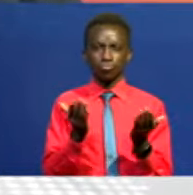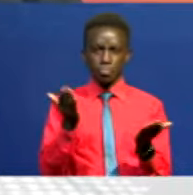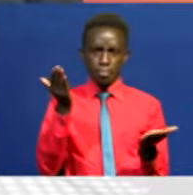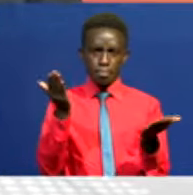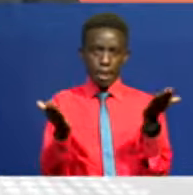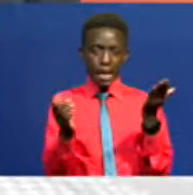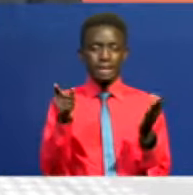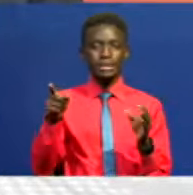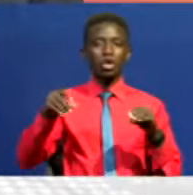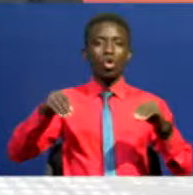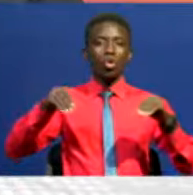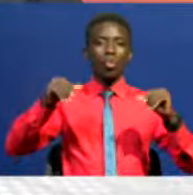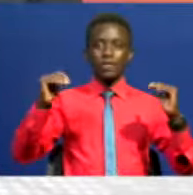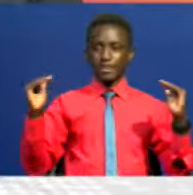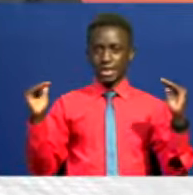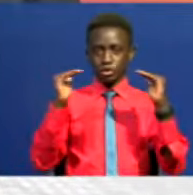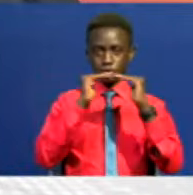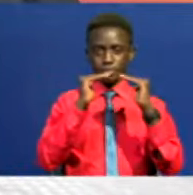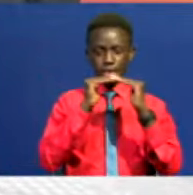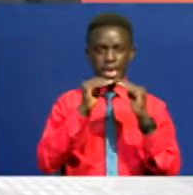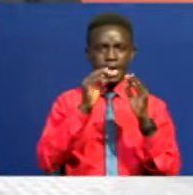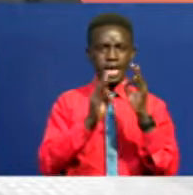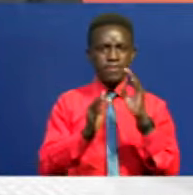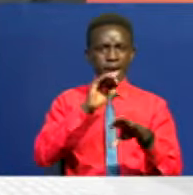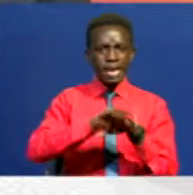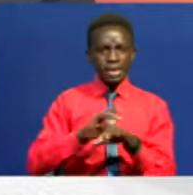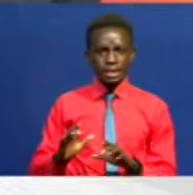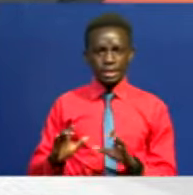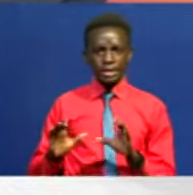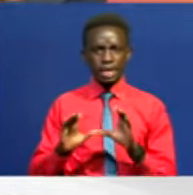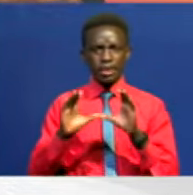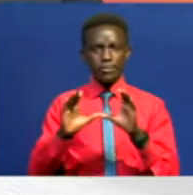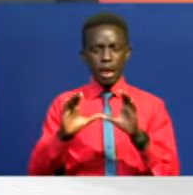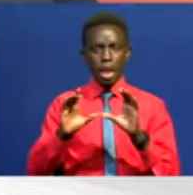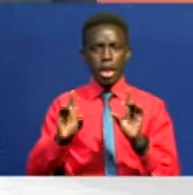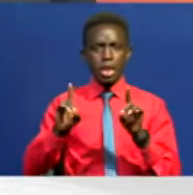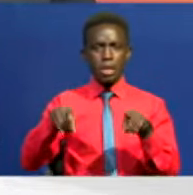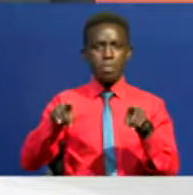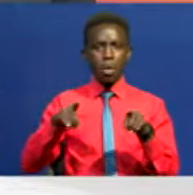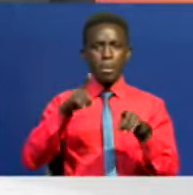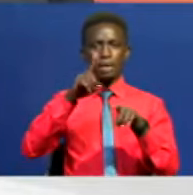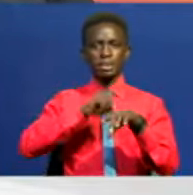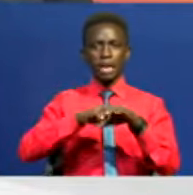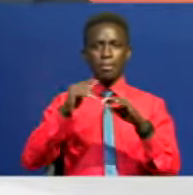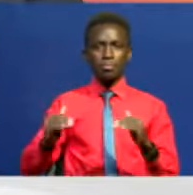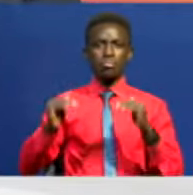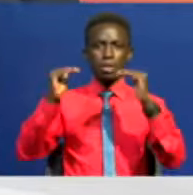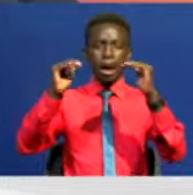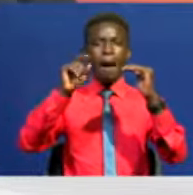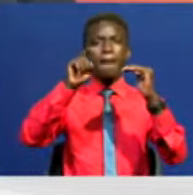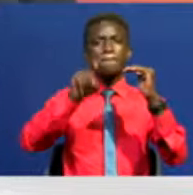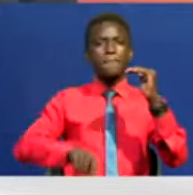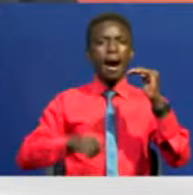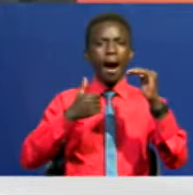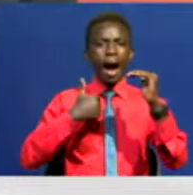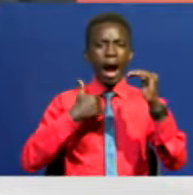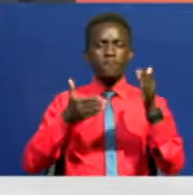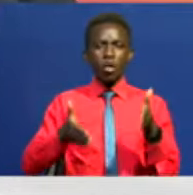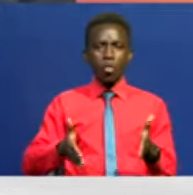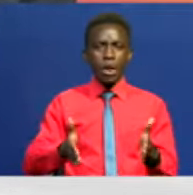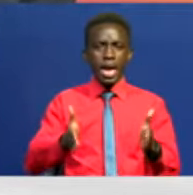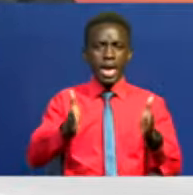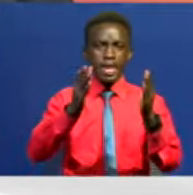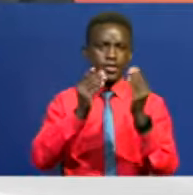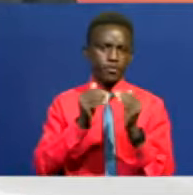that kama umepata certificate, umepata diploma, wakati ambapo una progress lazima kuwe na njia ambayo unaenda. Kuna